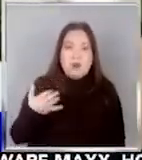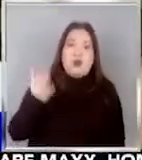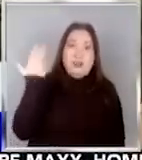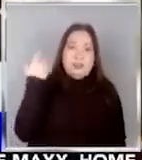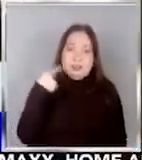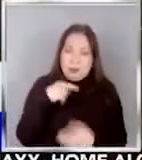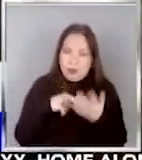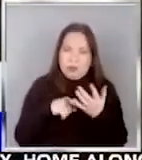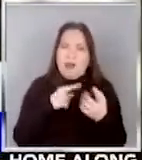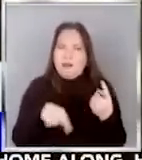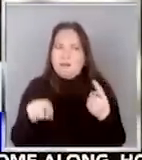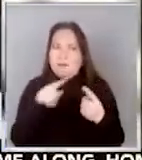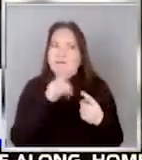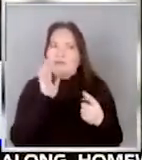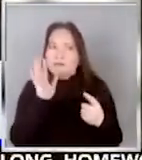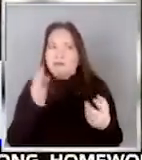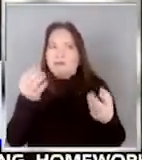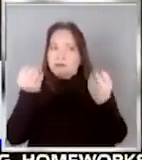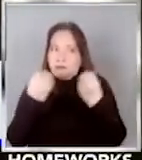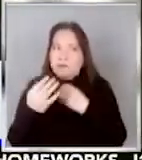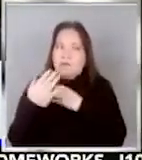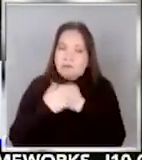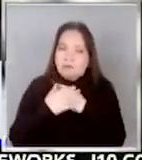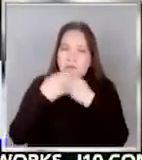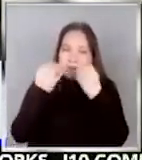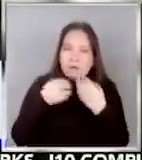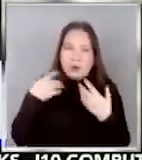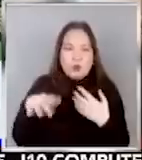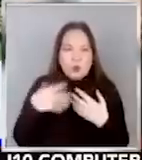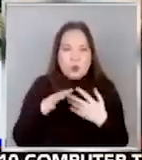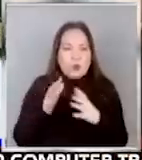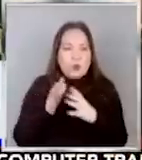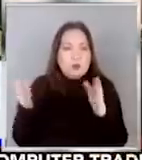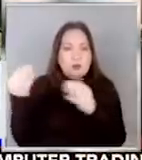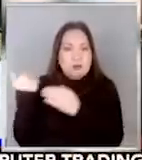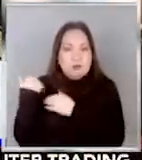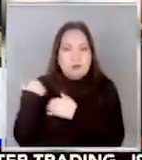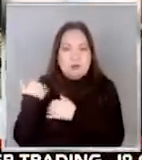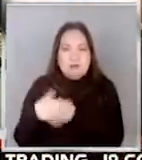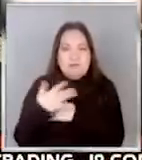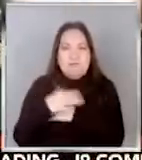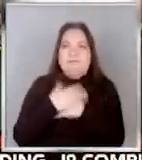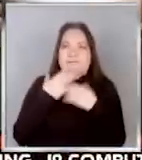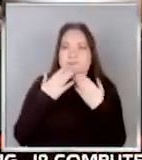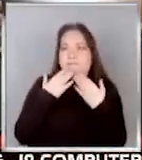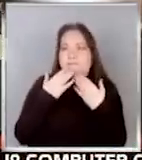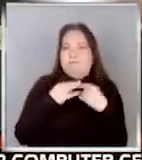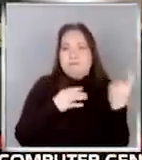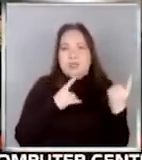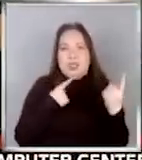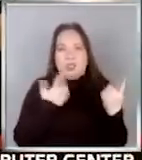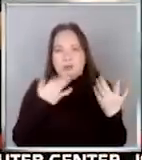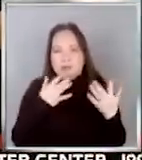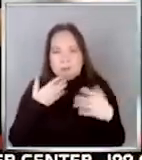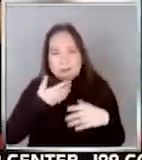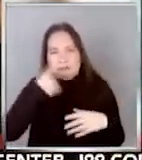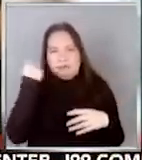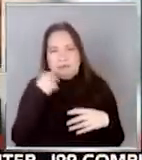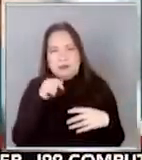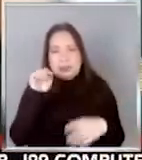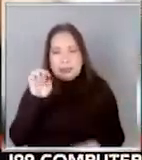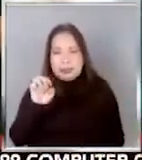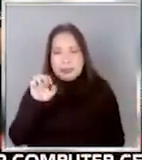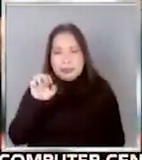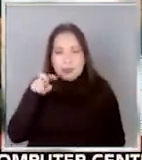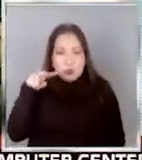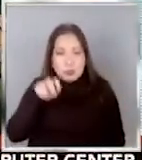lagi nagpapaalala sa amin na ang laki pala ng responsibilidad namin. Most Outstanding Documentary Show ang Eyewitness at si Cara David